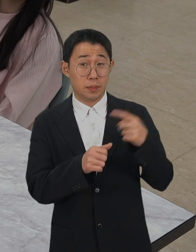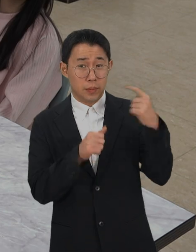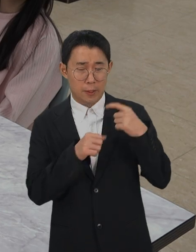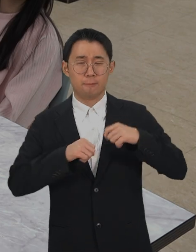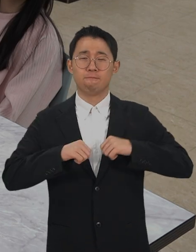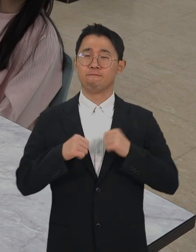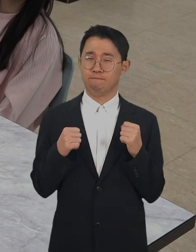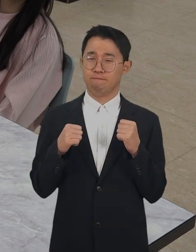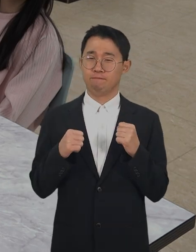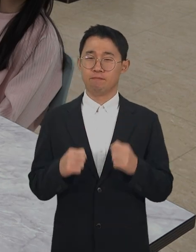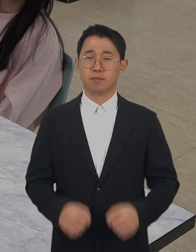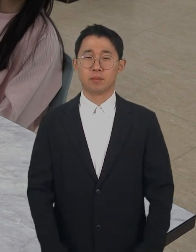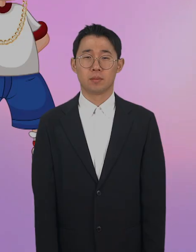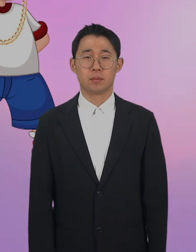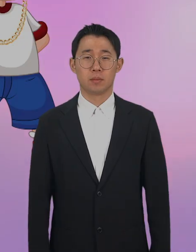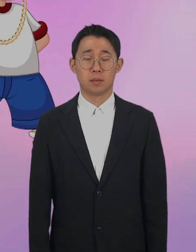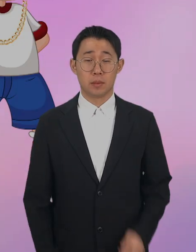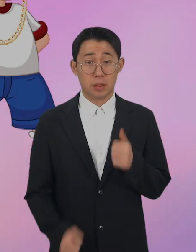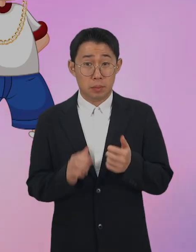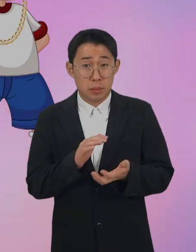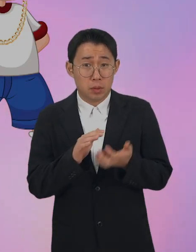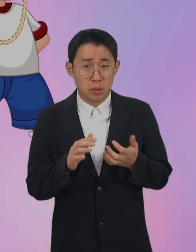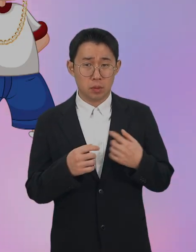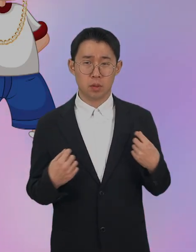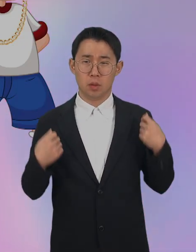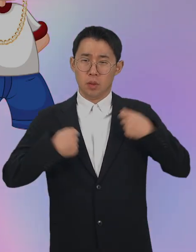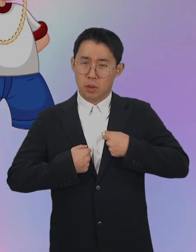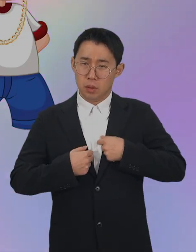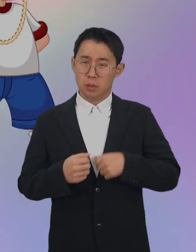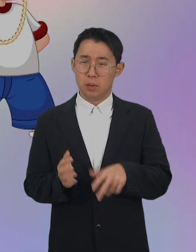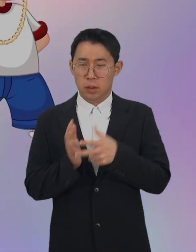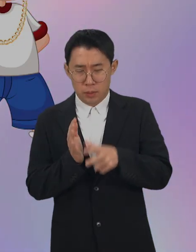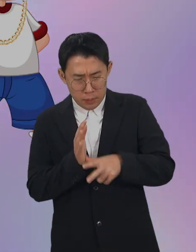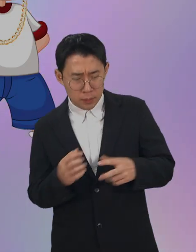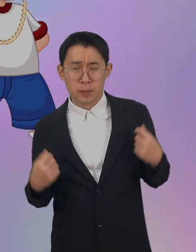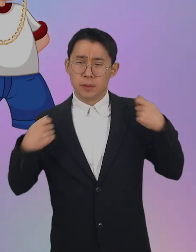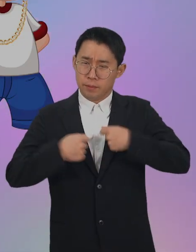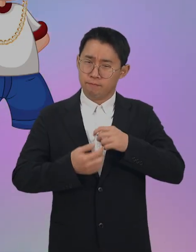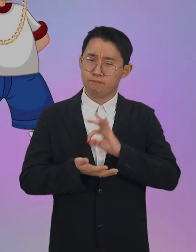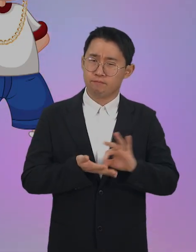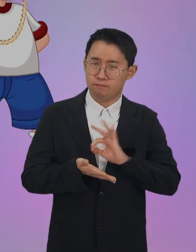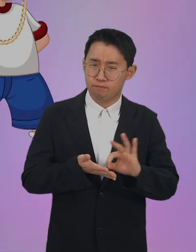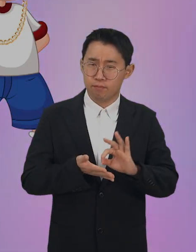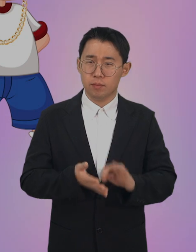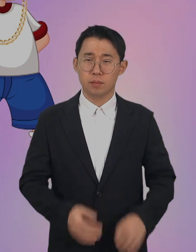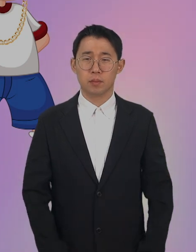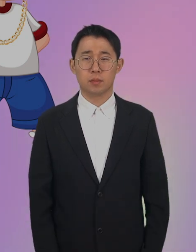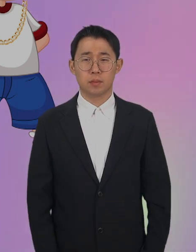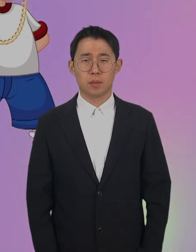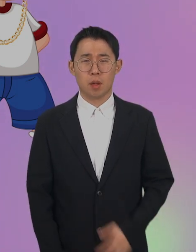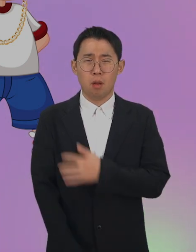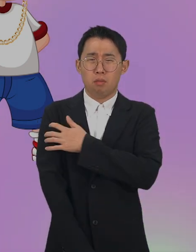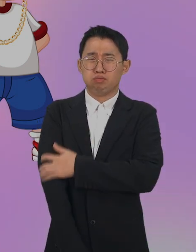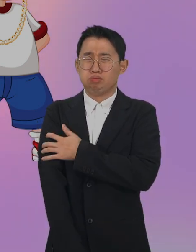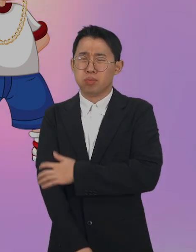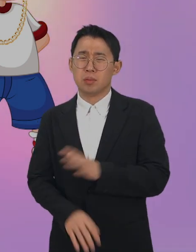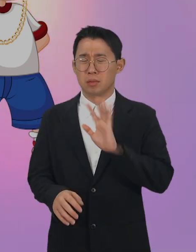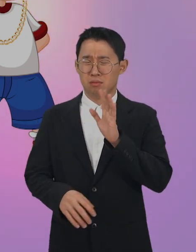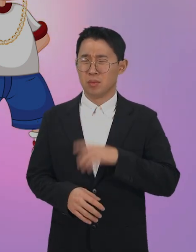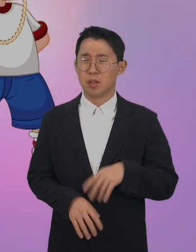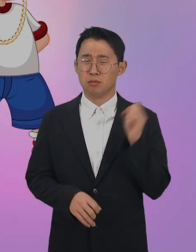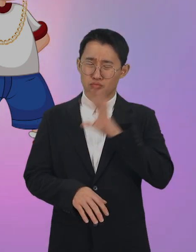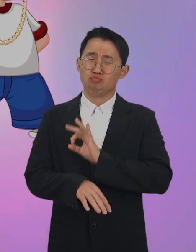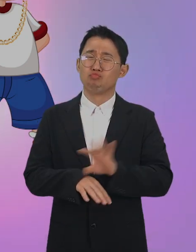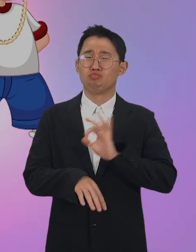선생님의 지시를 잘 듣는다. 실험 전에는 실험복과 안전 장비들을 착용한다. 안전 장비는 불편할 수